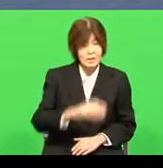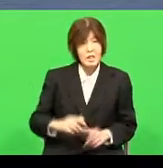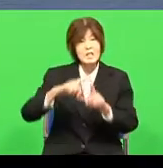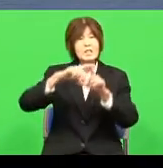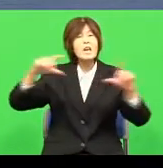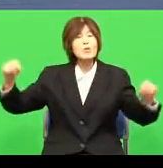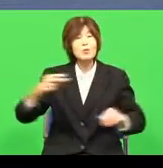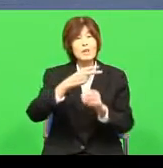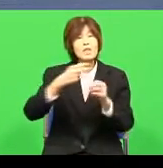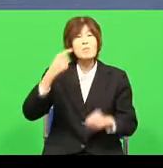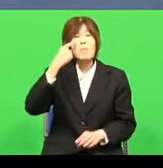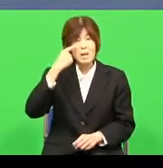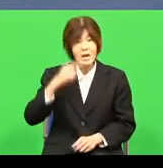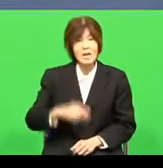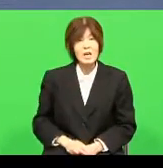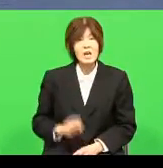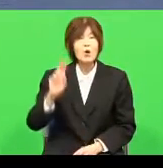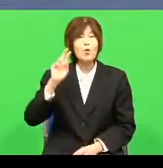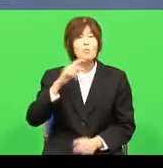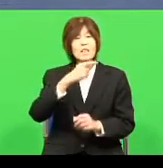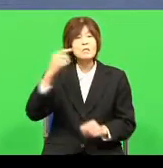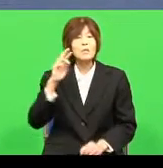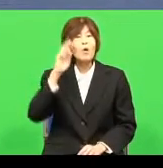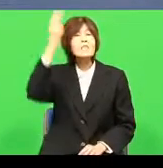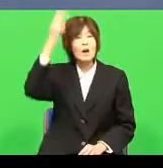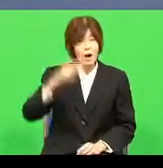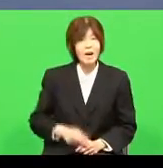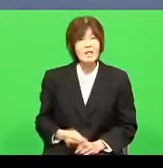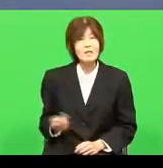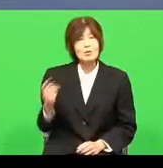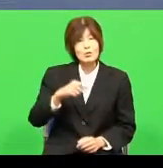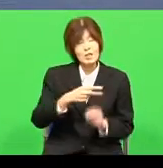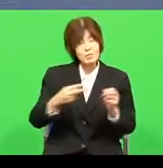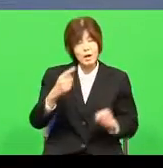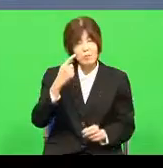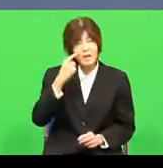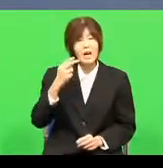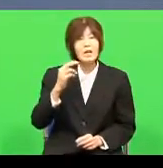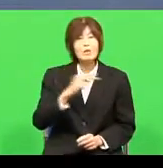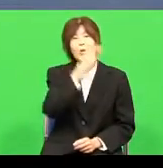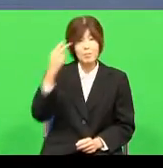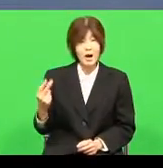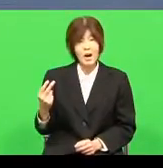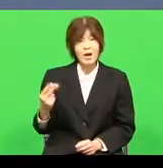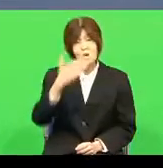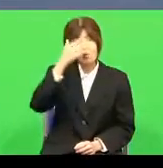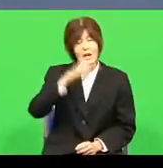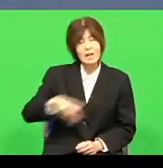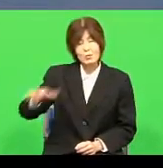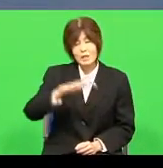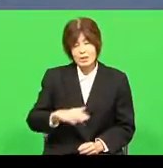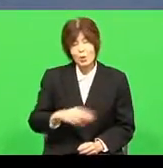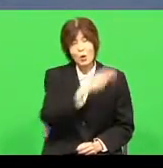全国に沖縄にすいで全国にまた若い人たちの移住が